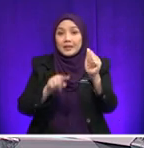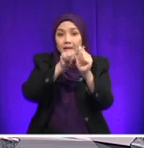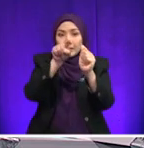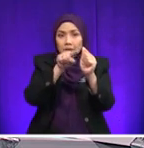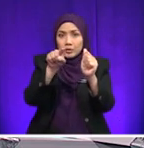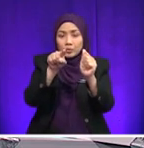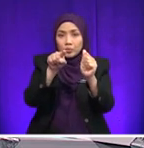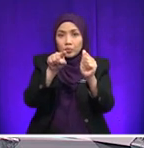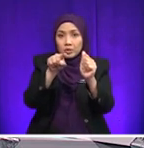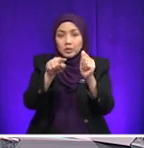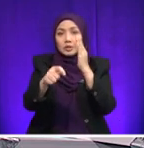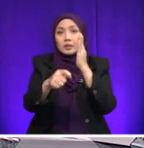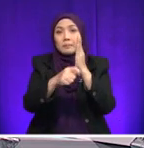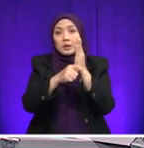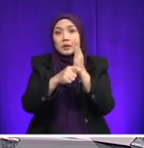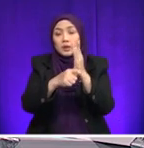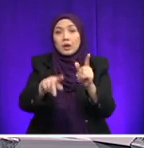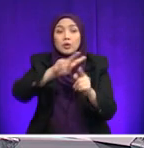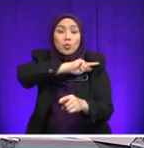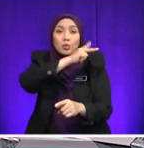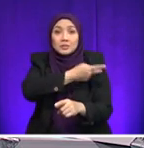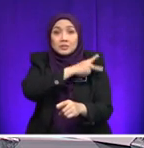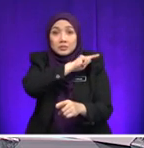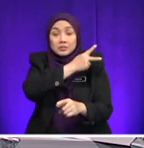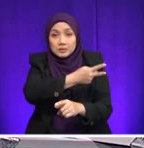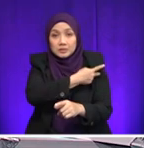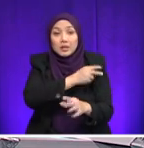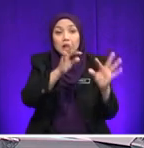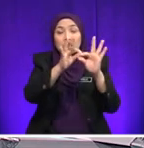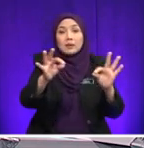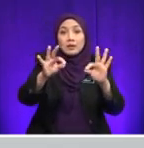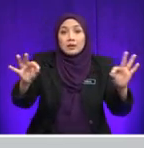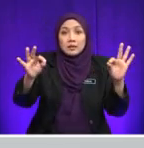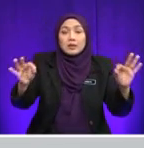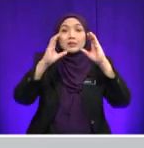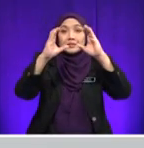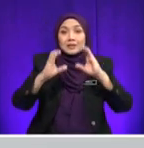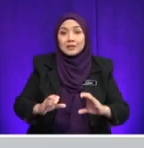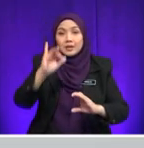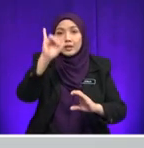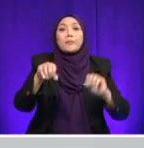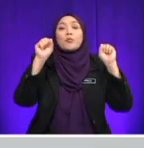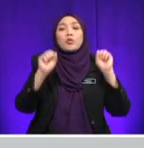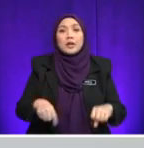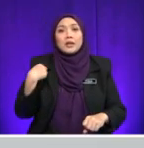sama 2 tolak 2bx + x + 2 lah sebagai kekuasaan